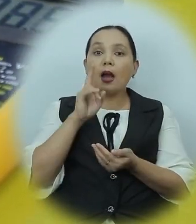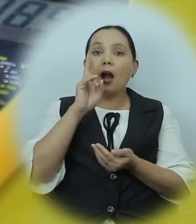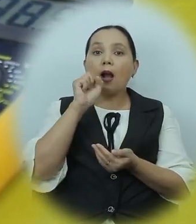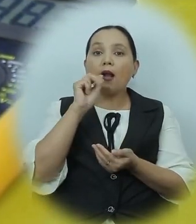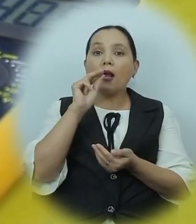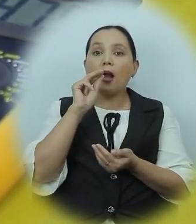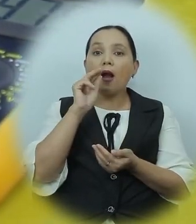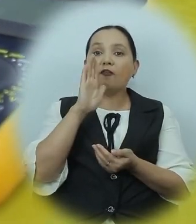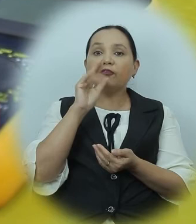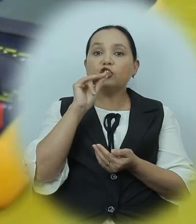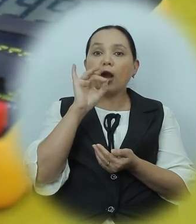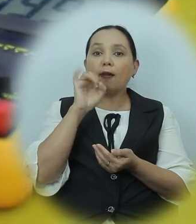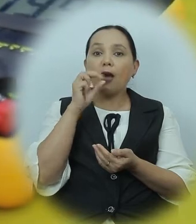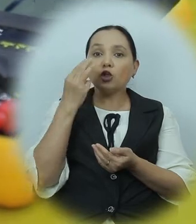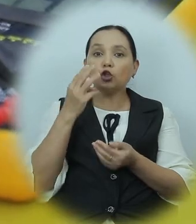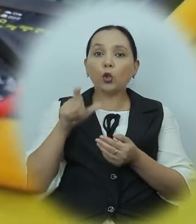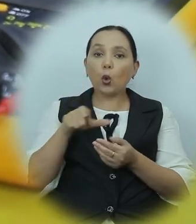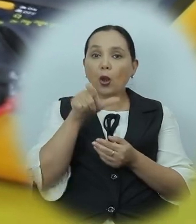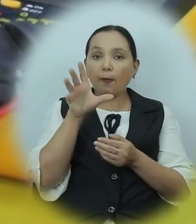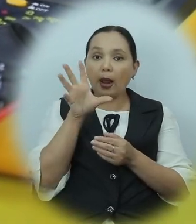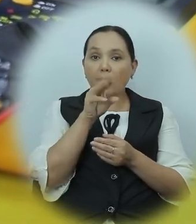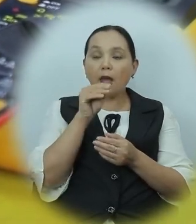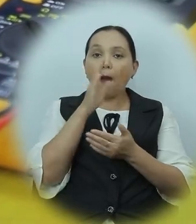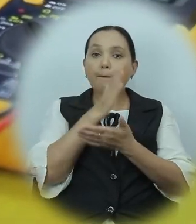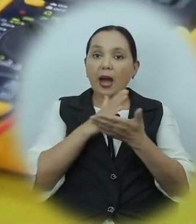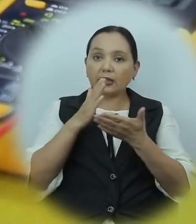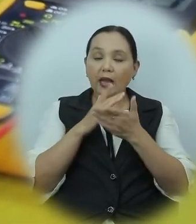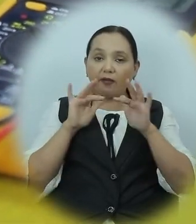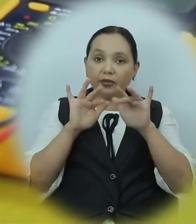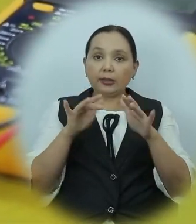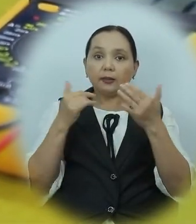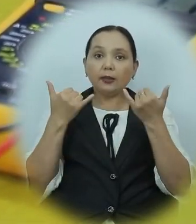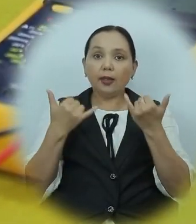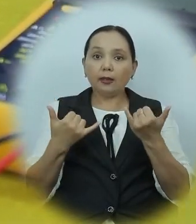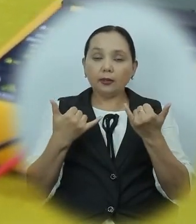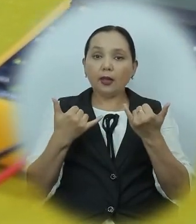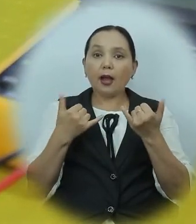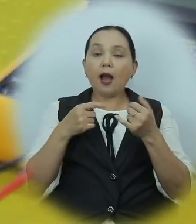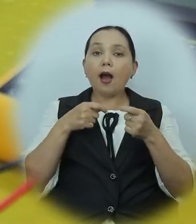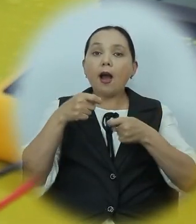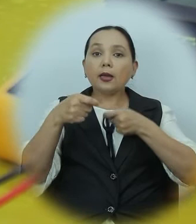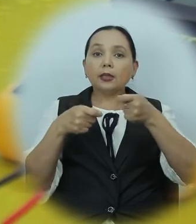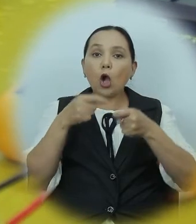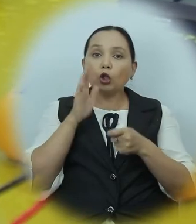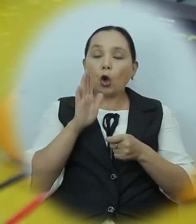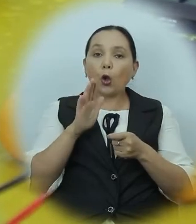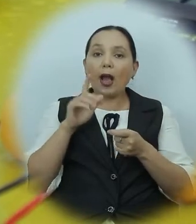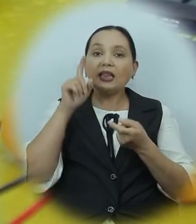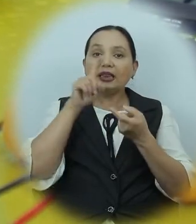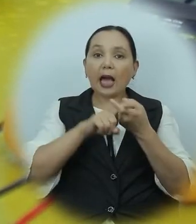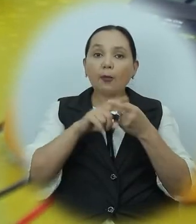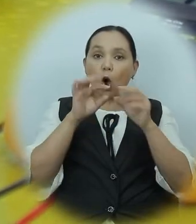kavcharlash yo'li bilan buzuqning nuqsoni bartaraf etildi. Endi ehtiyotkorlik bilan tarmoq